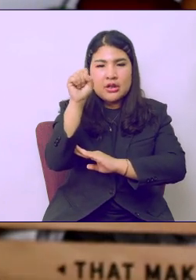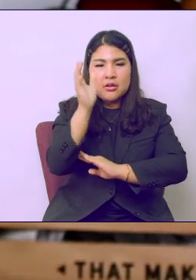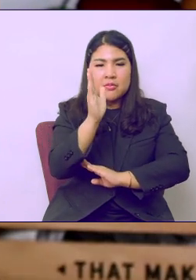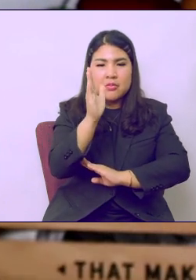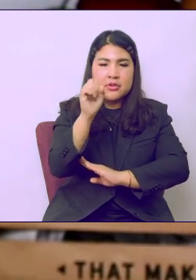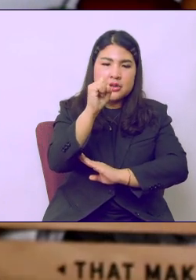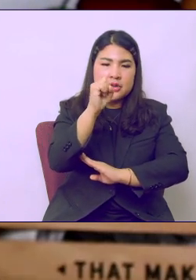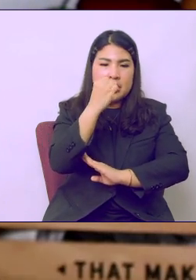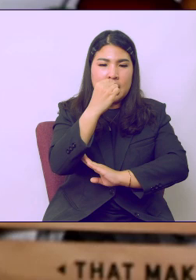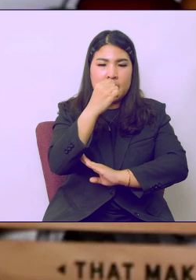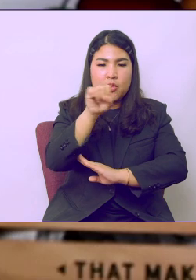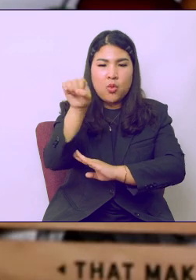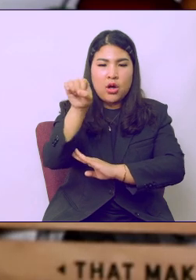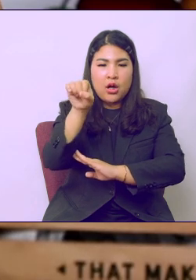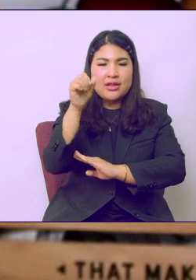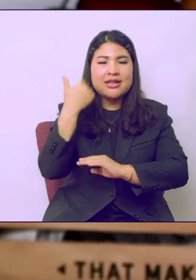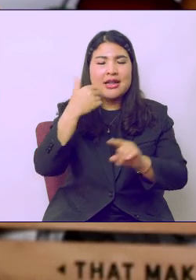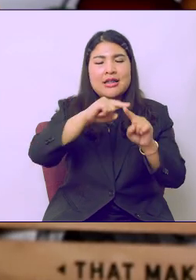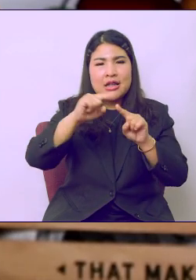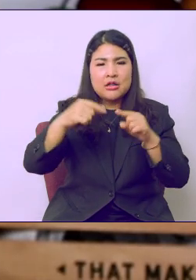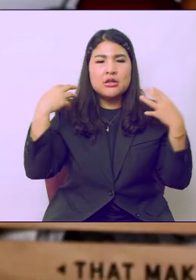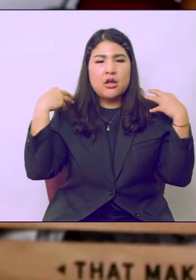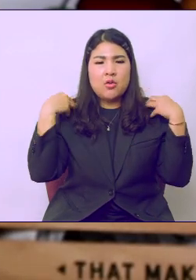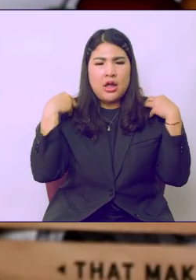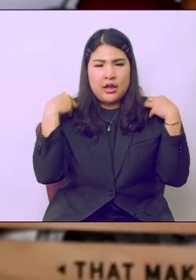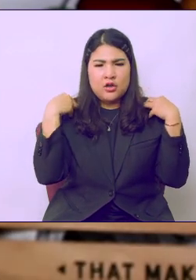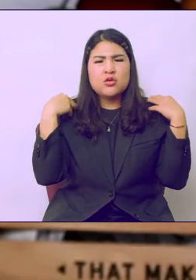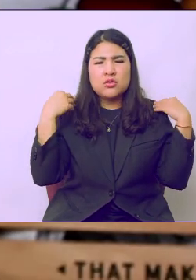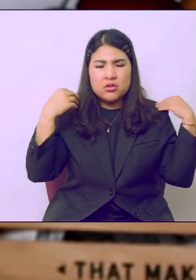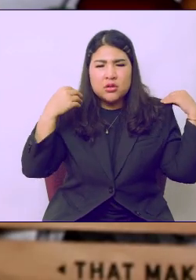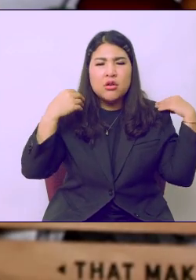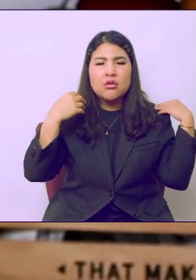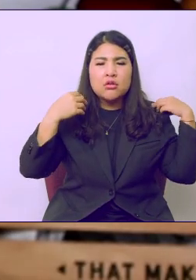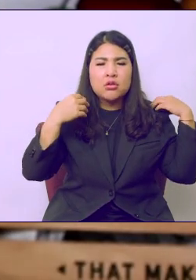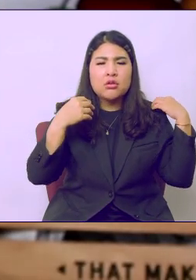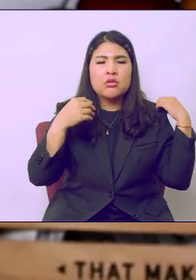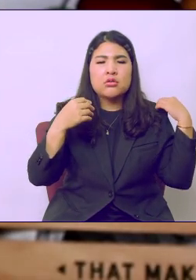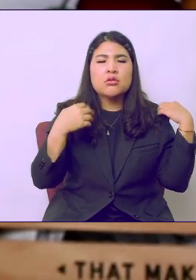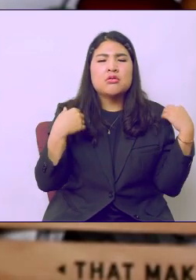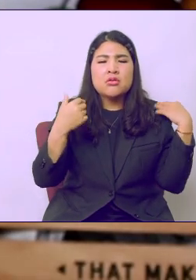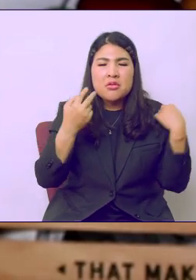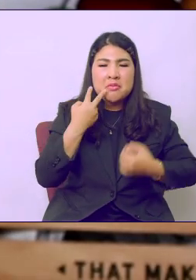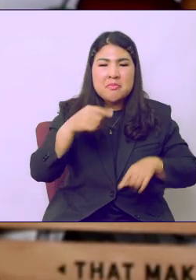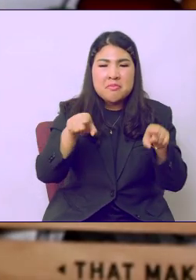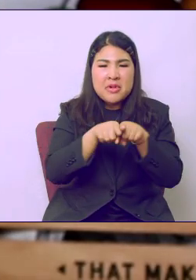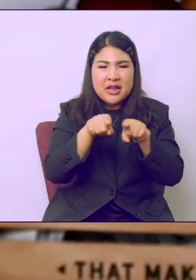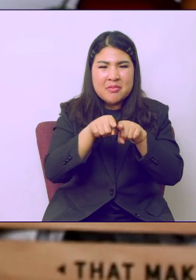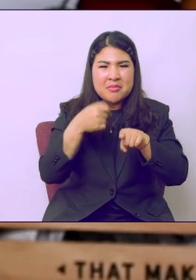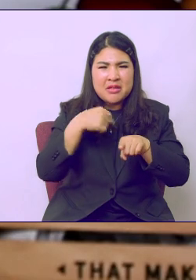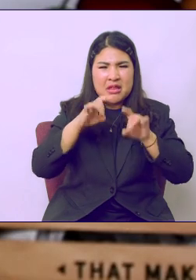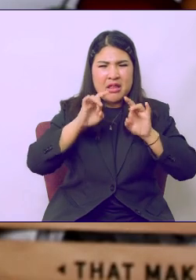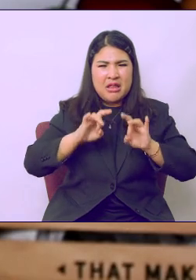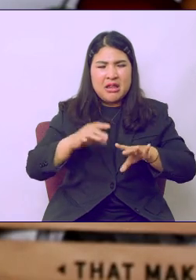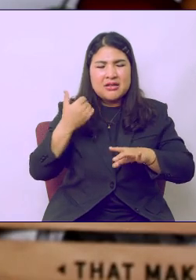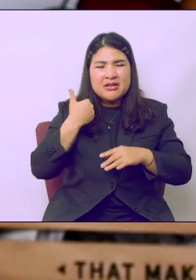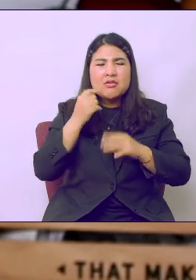อาจจะต้องต้องฝึกที่ตรงแถวไหล่เนี่ยที่ให้ผ่อนคลายเพราะว่าน้องจะงุ้มอย่างเงี้ตลอดเวลาแล้วก็ตัวเนี้ยไม่มีแรงที่จะประคอง